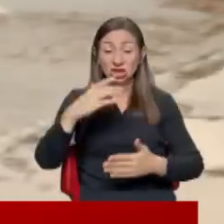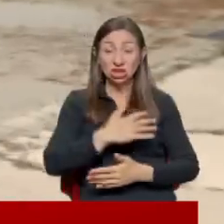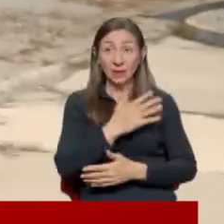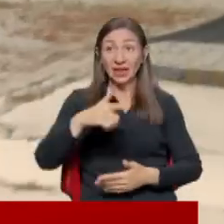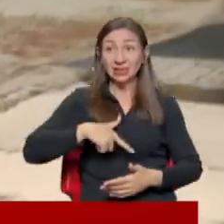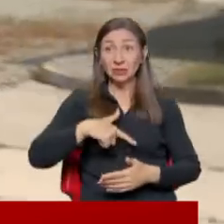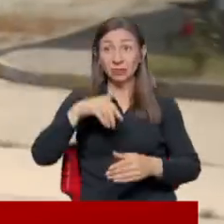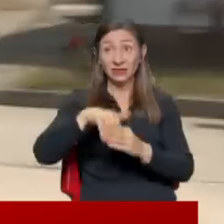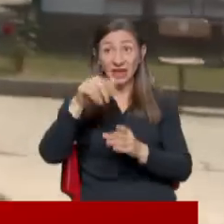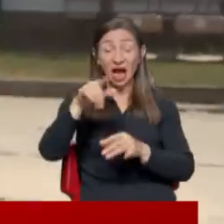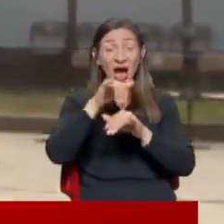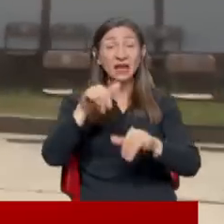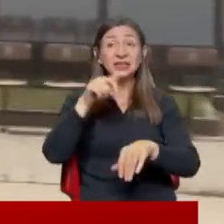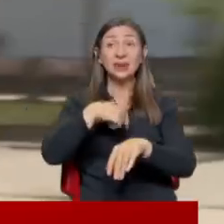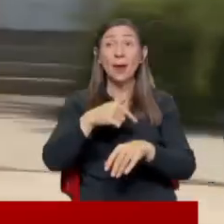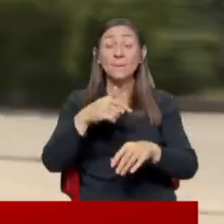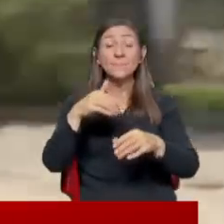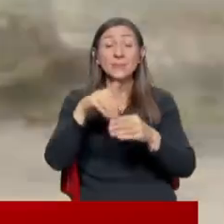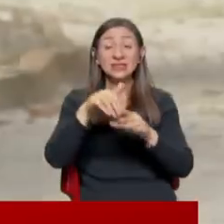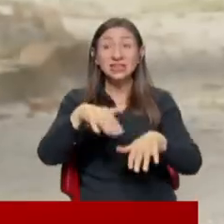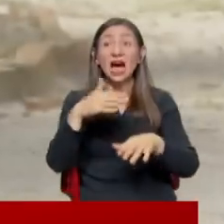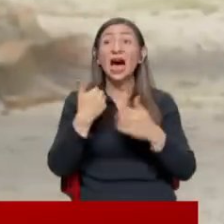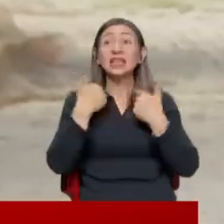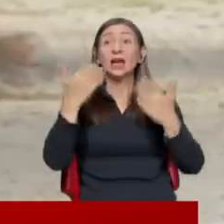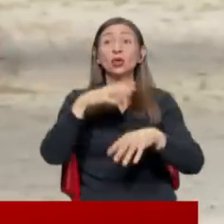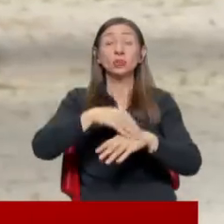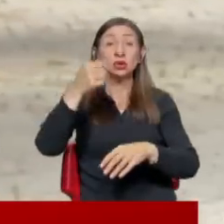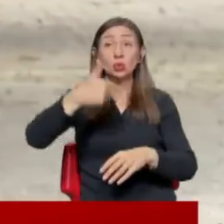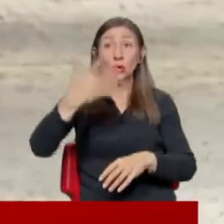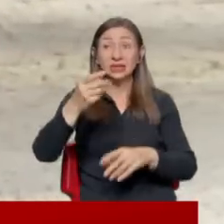İzmir Milletvekili, aynı zamanda Meclis Adalet Komisyonu üyesi olan